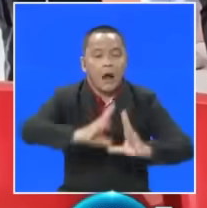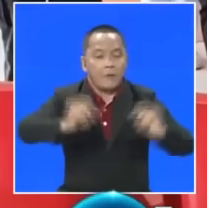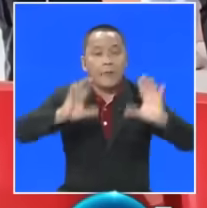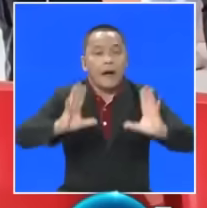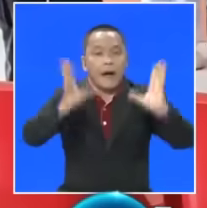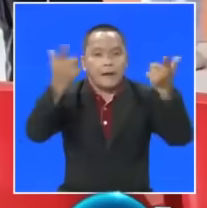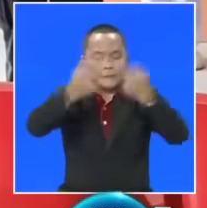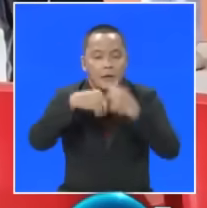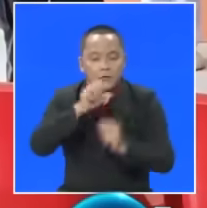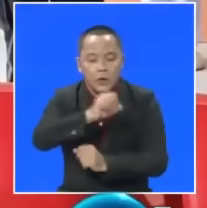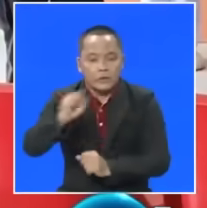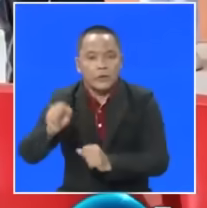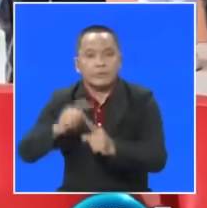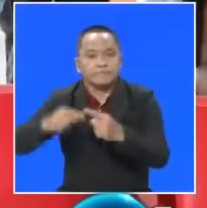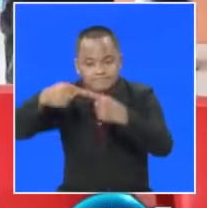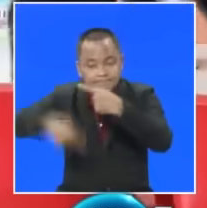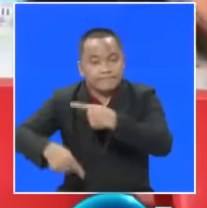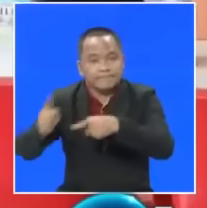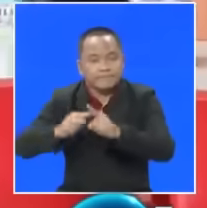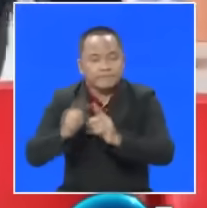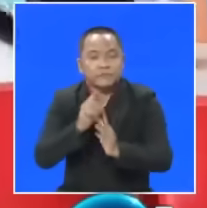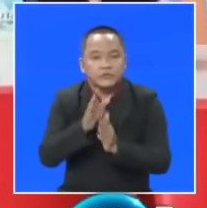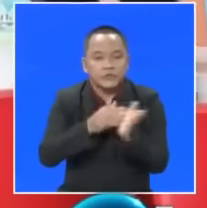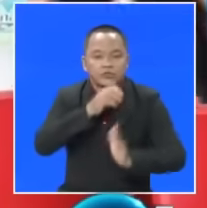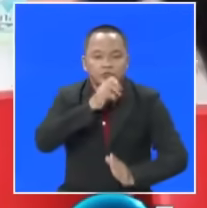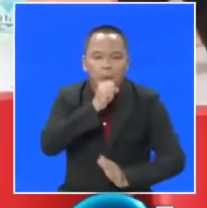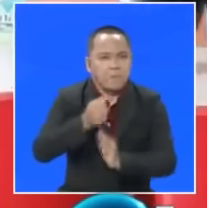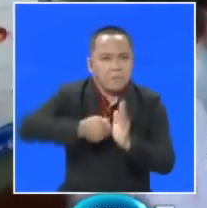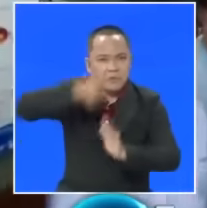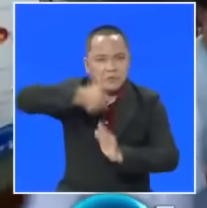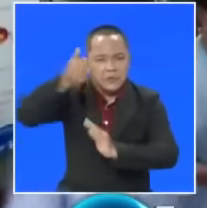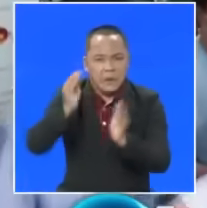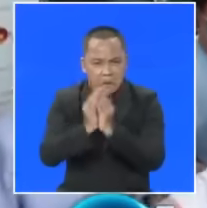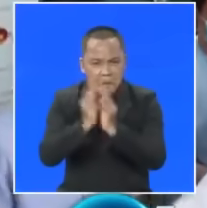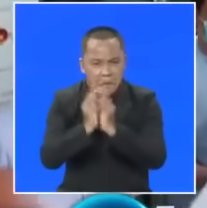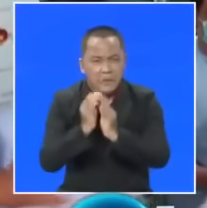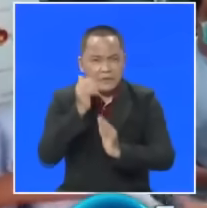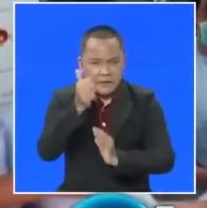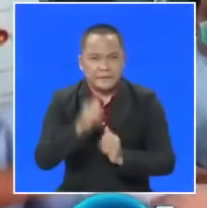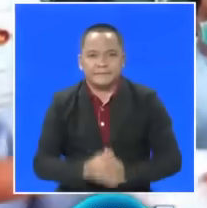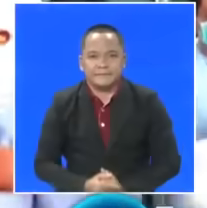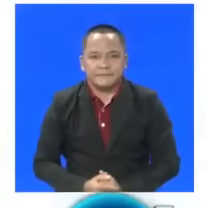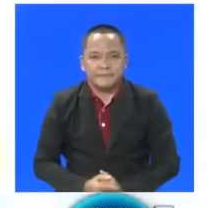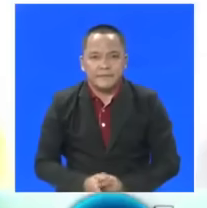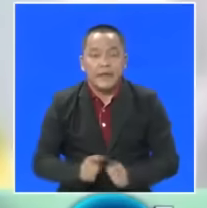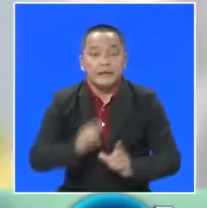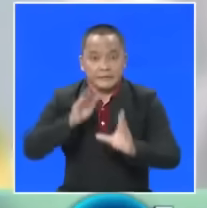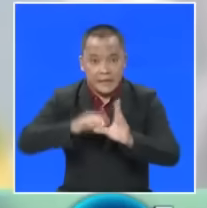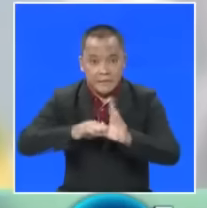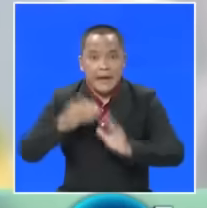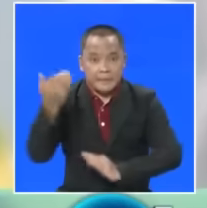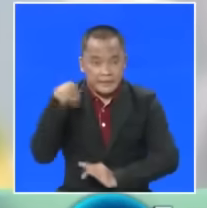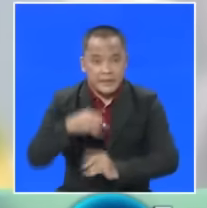เลยเหลือแต่สสปาร์ตี้ลิสต์ถูกด้อมส้มล้มไม่เห็นฝุ่นคะแนนทิ้งขาดว่าที่ผู้สมัคร